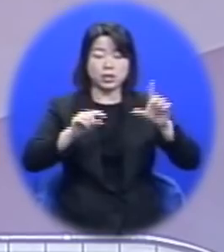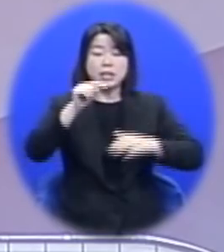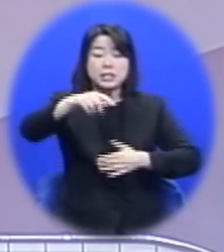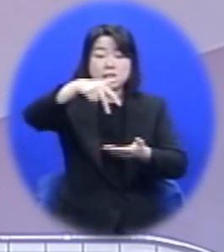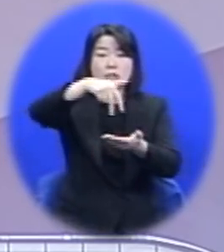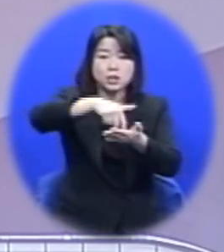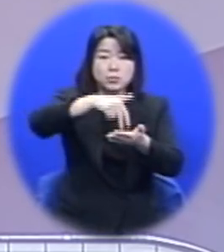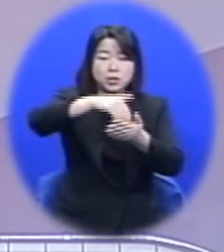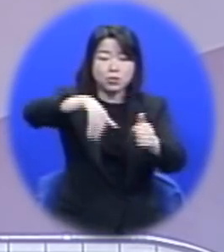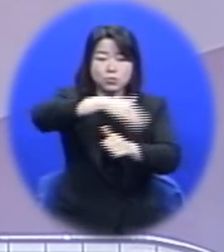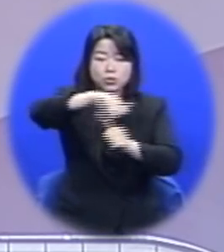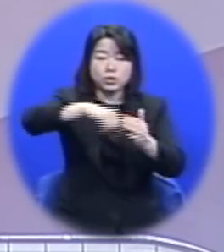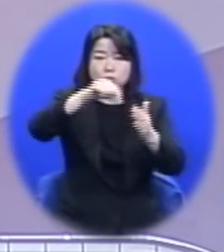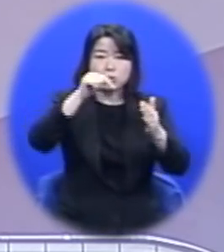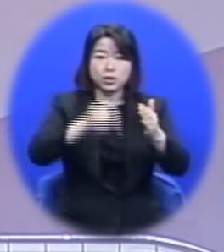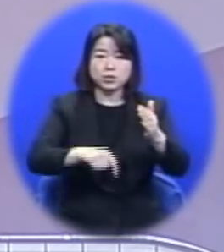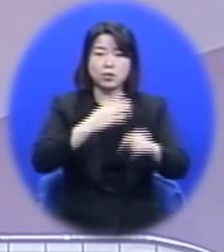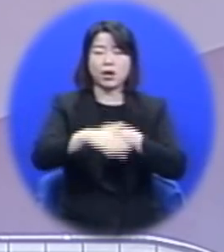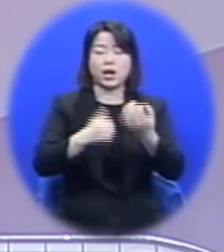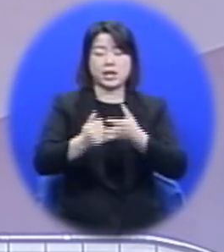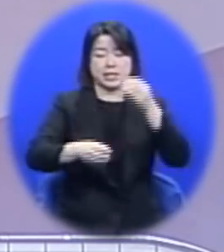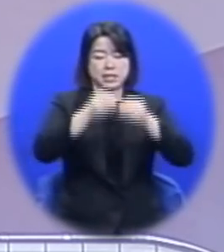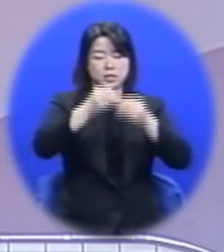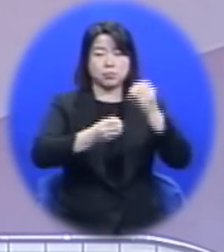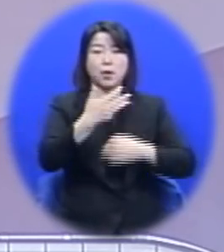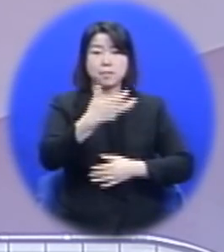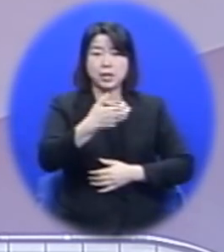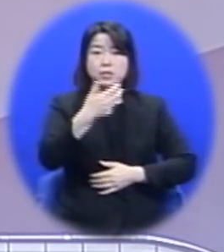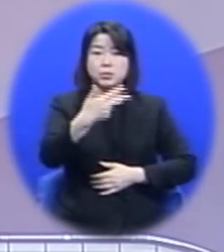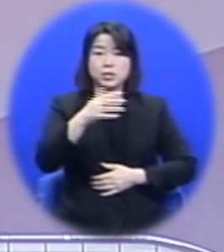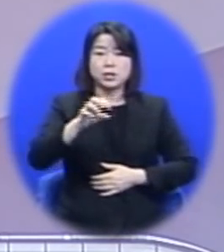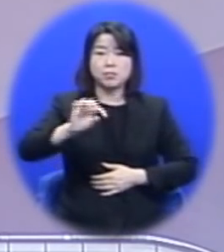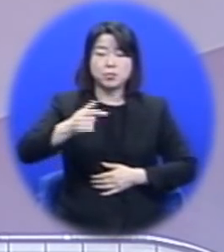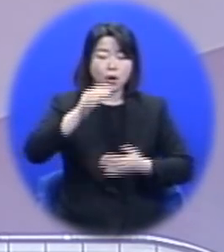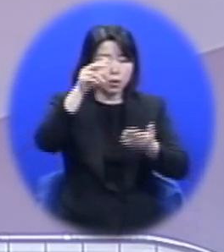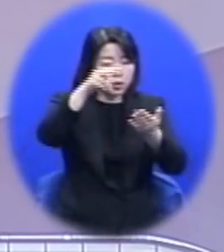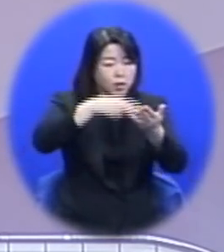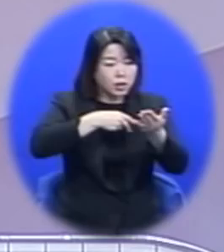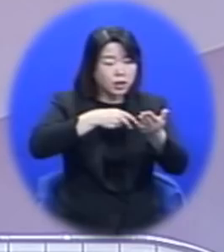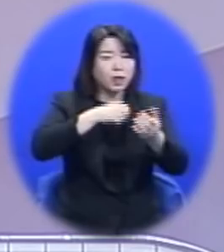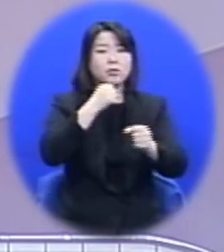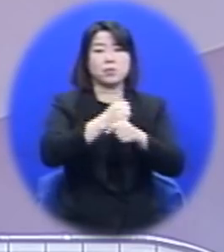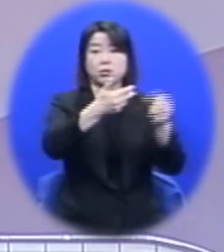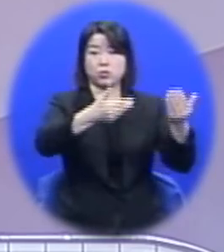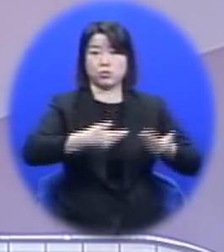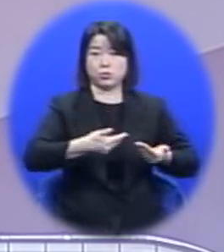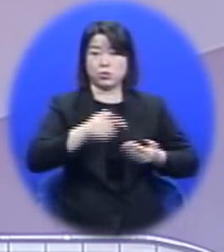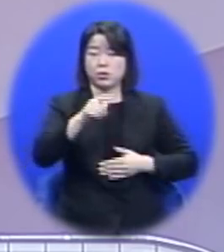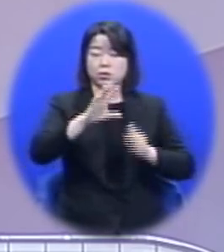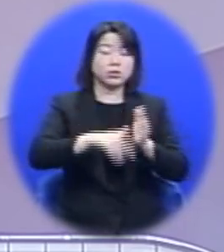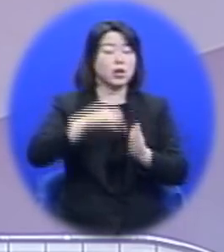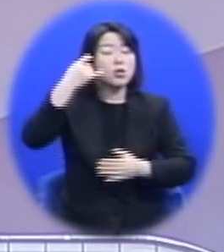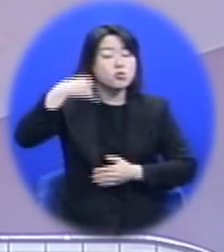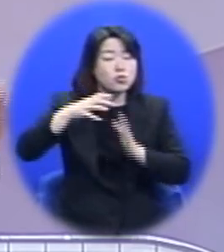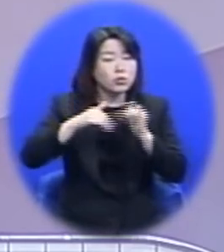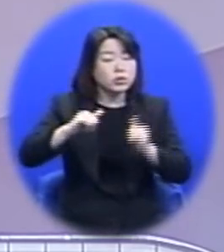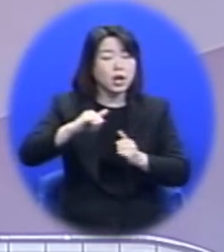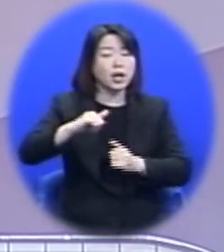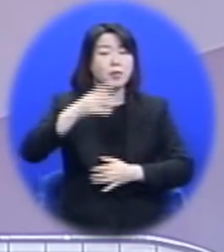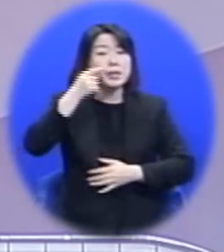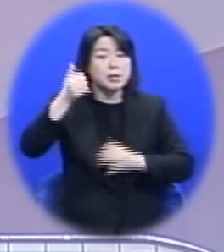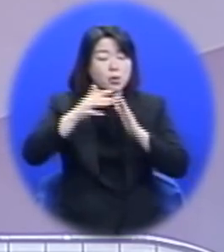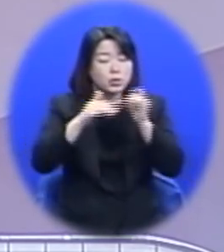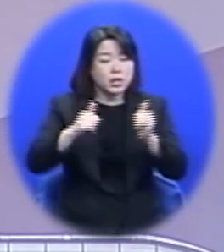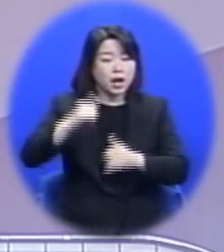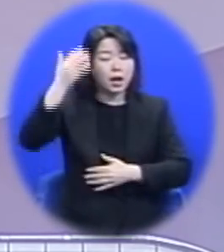형편에서 하나님은 시편 87편을 보게 하신, 그때는 중국 사람, 일본 사람, 한국 사람이 없을